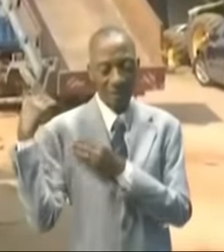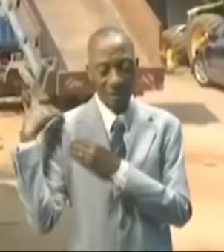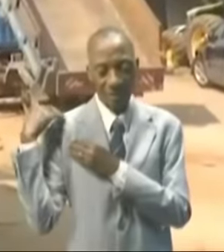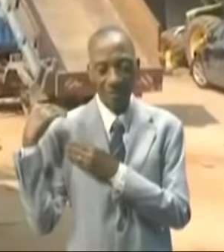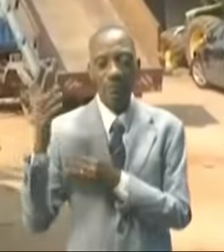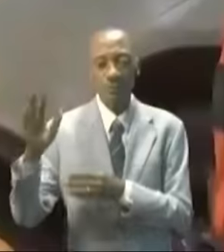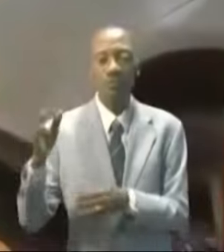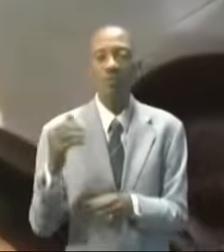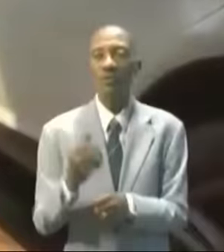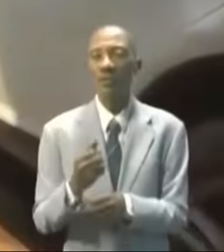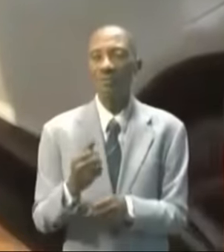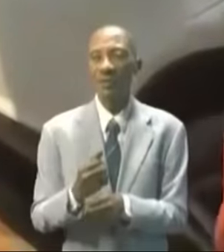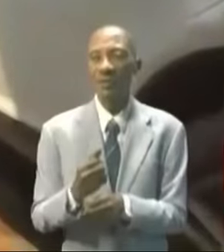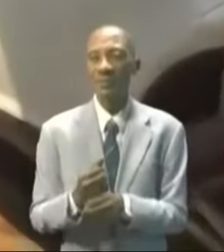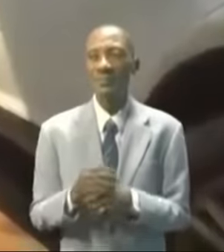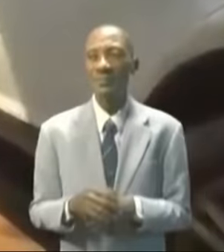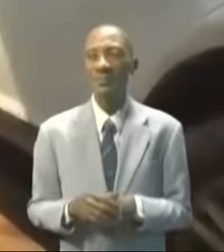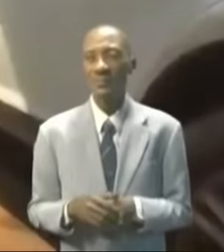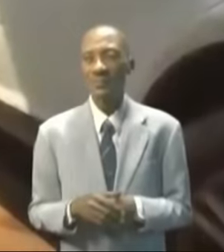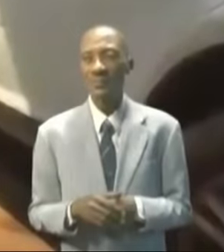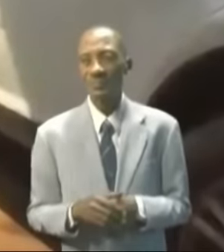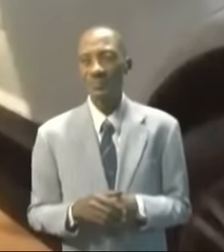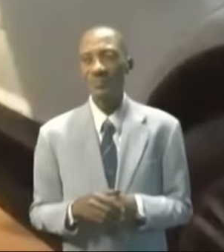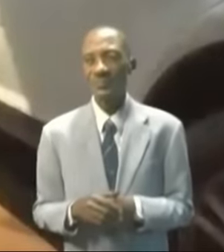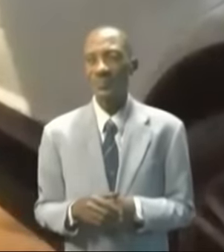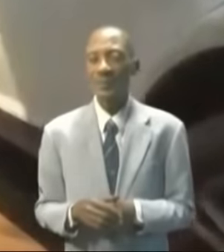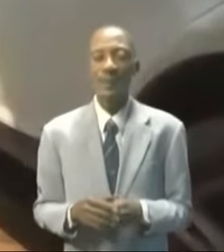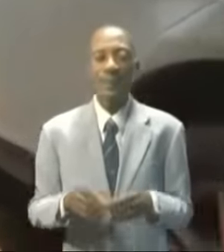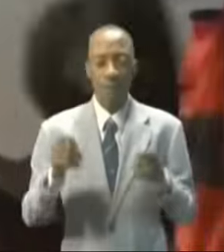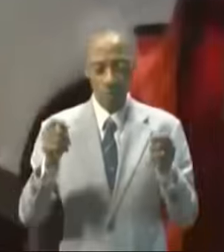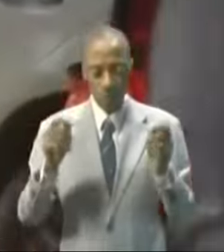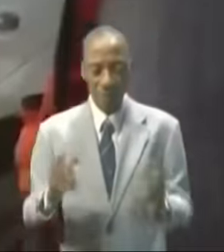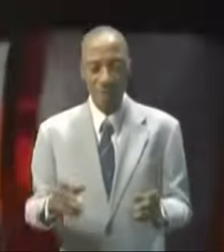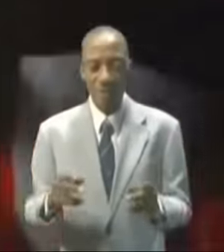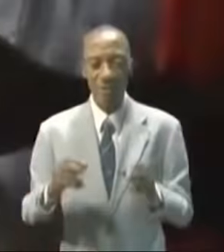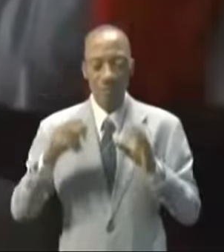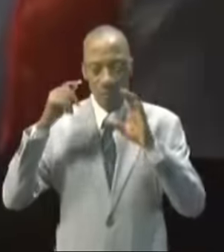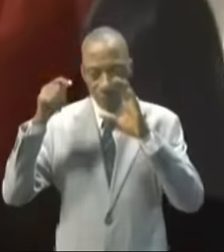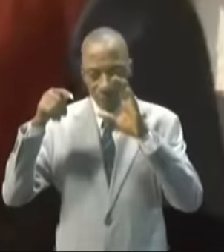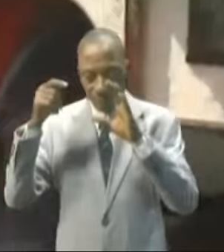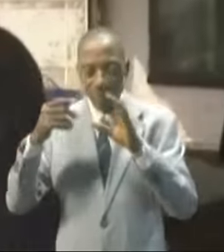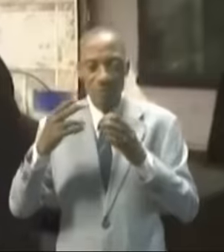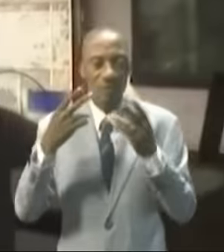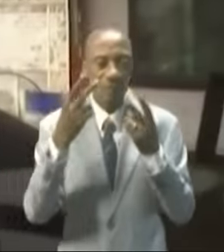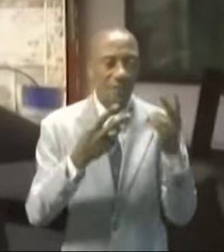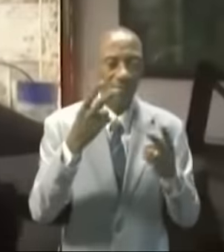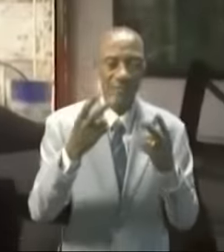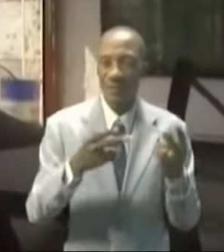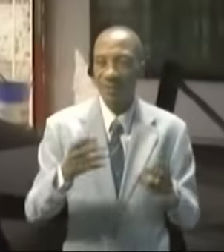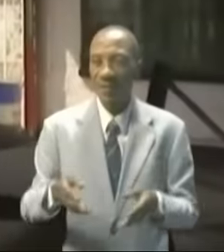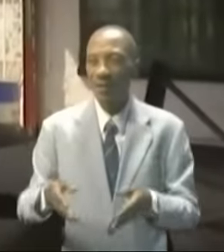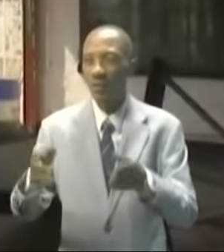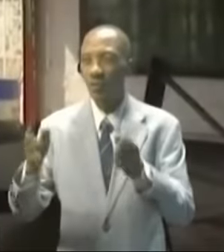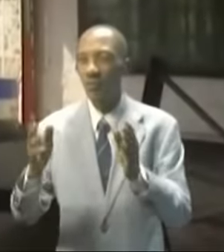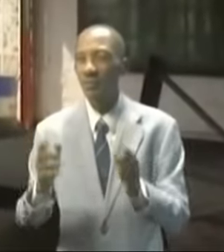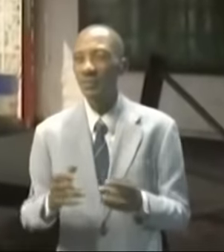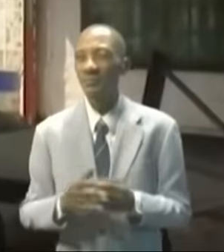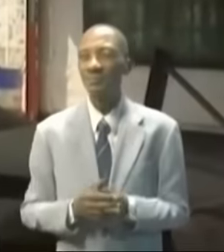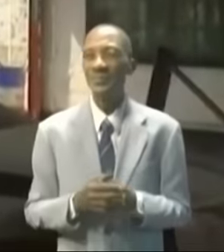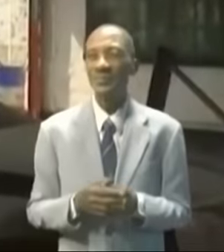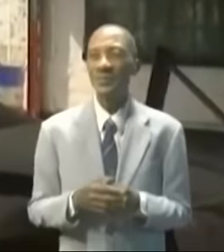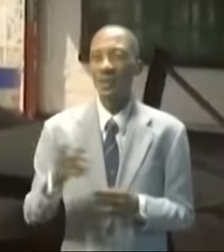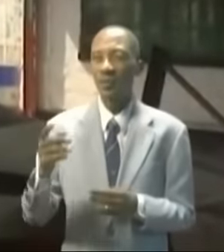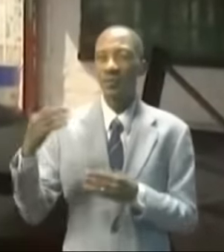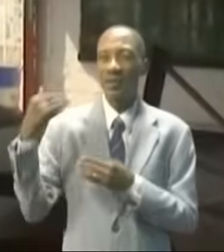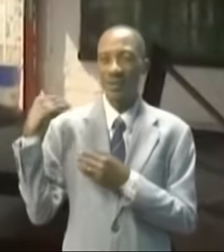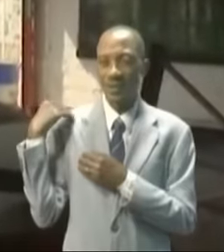leur véhicule. C'est poste à souder, donc sans la capacité de souder les structures, les aciers, les